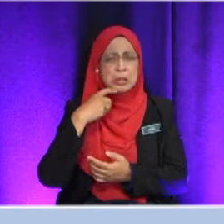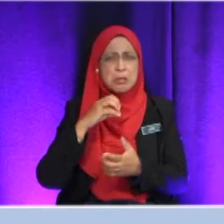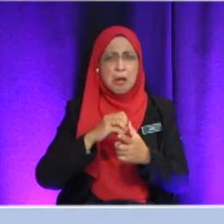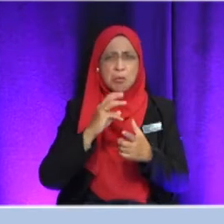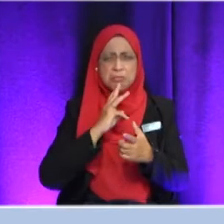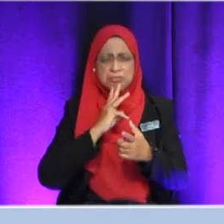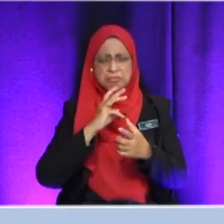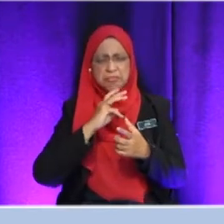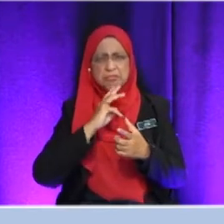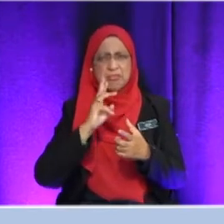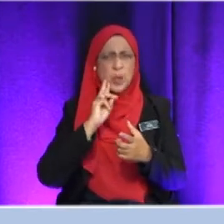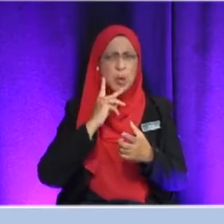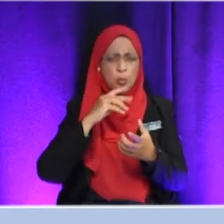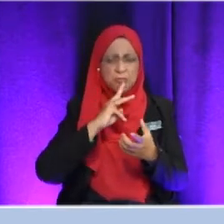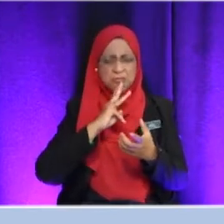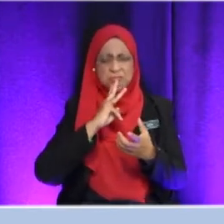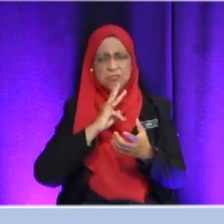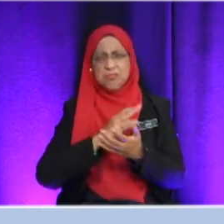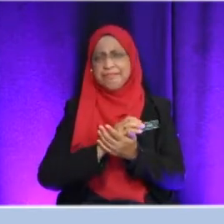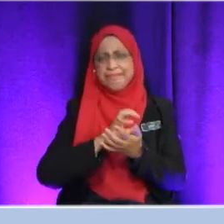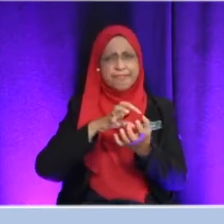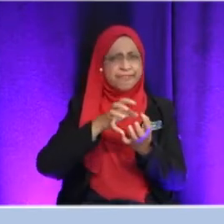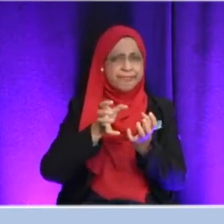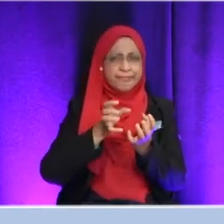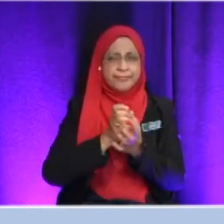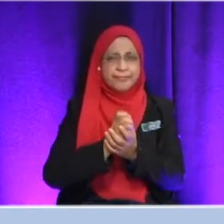oke semua ini serangan penyakit